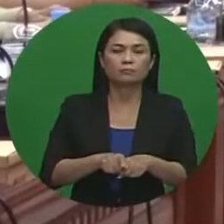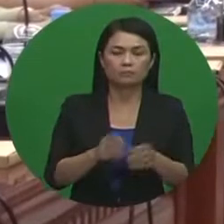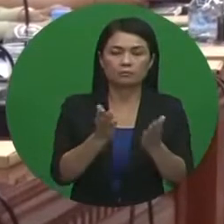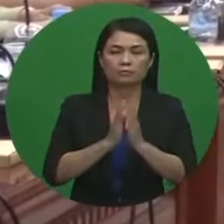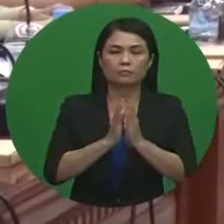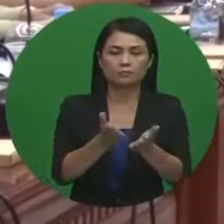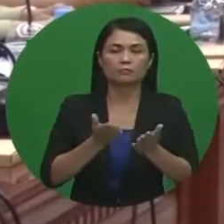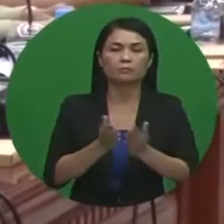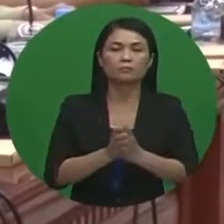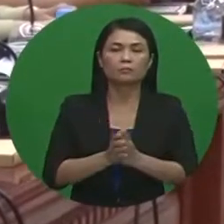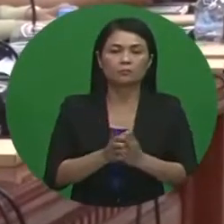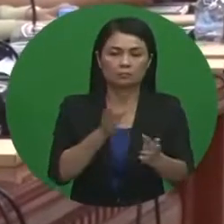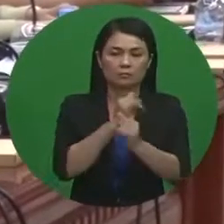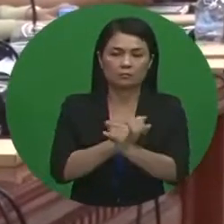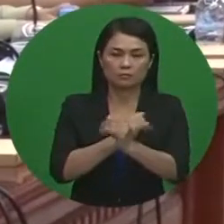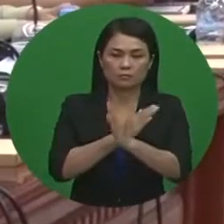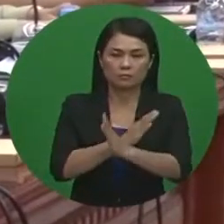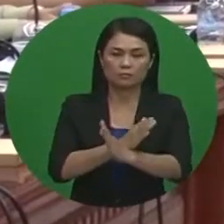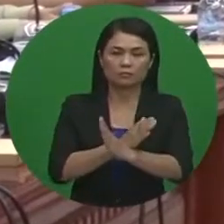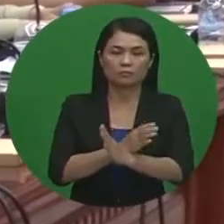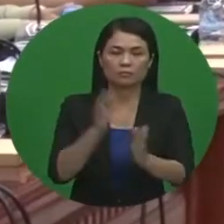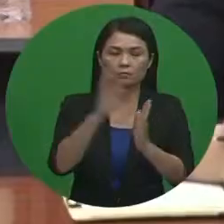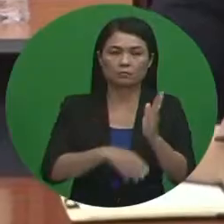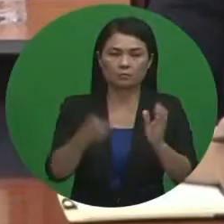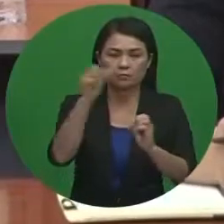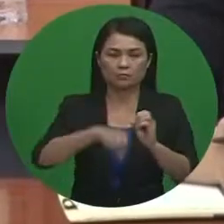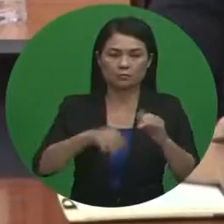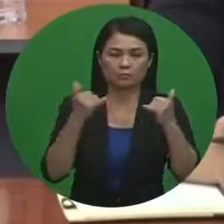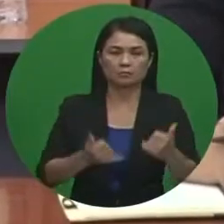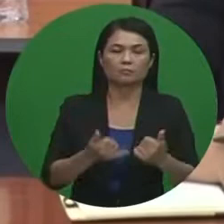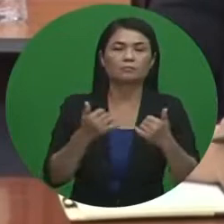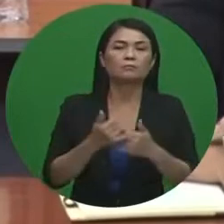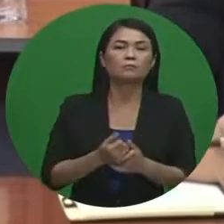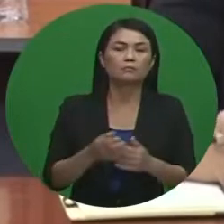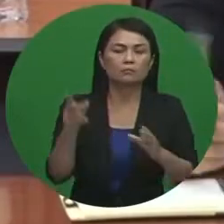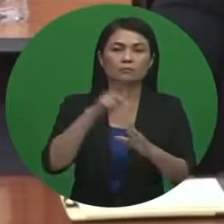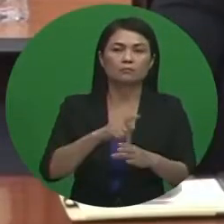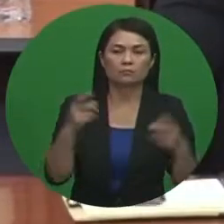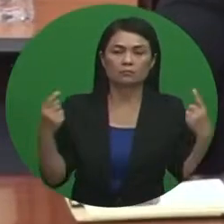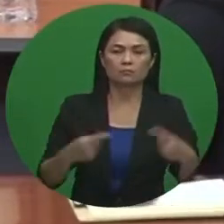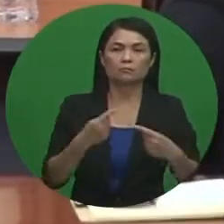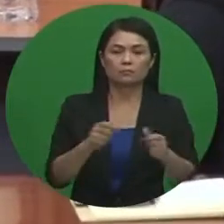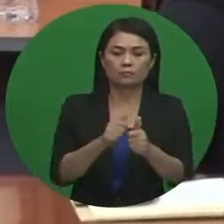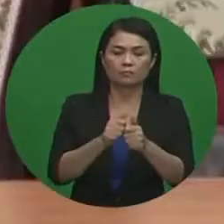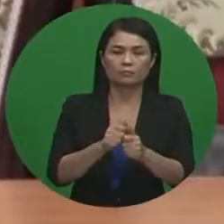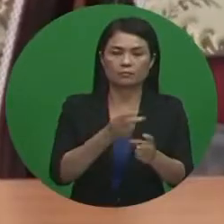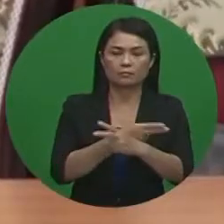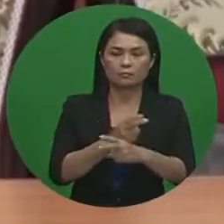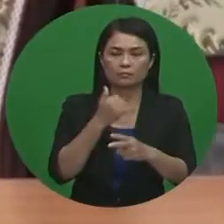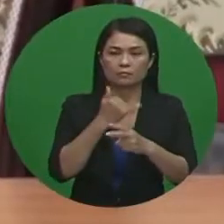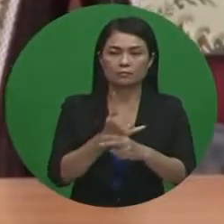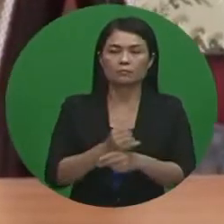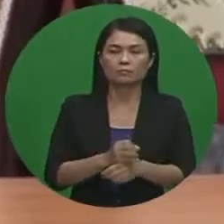ទារឲ្យមានការបង្ការទប់ស្កាត់និងបង្ក្រាបបទល្មើសទាំងនេះដូច្នេះការចូលរួមប្រយុទ្ធប្រឆាំងជាមួយផលិតផលខ្លាញ់ខ្លា